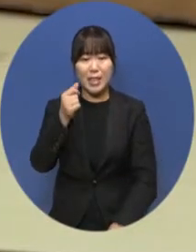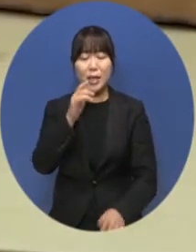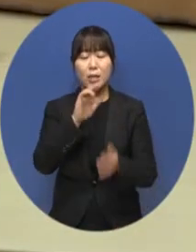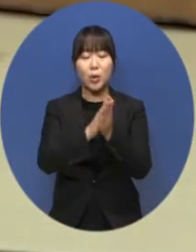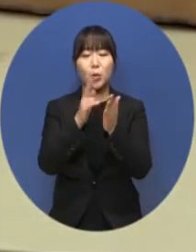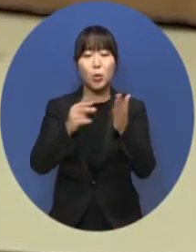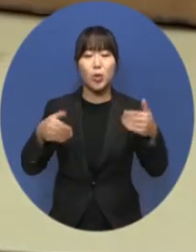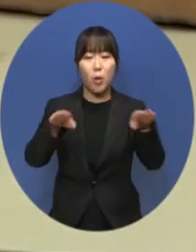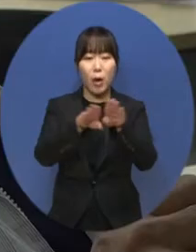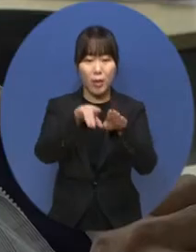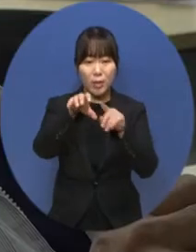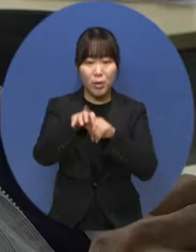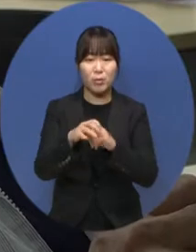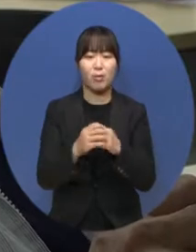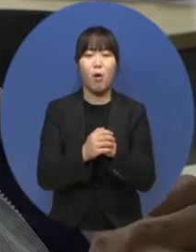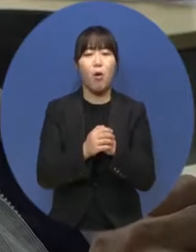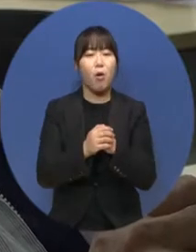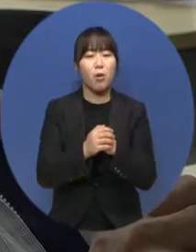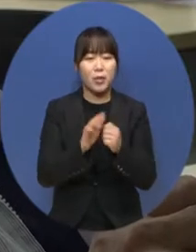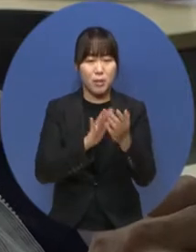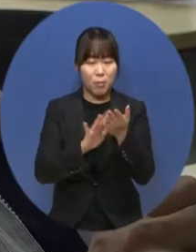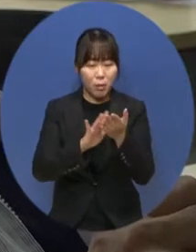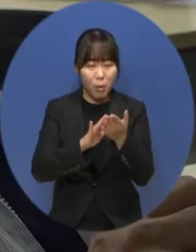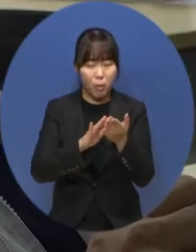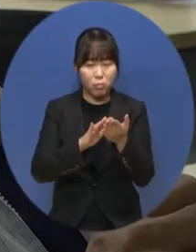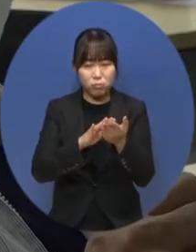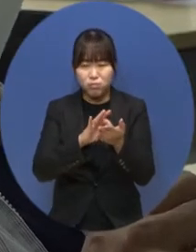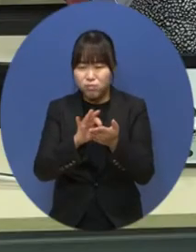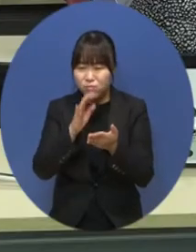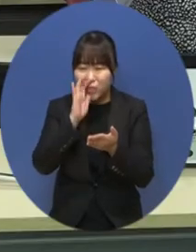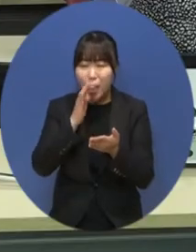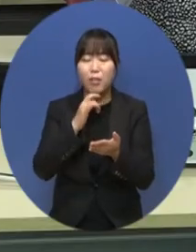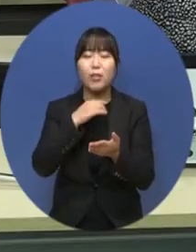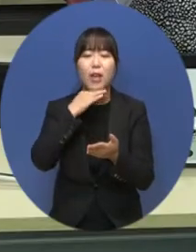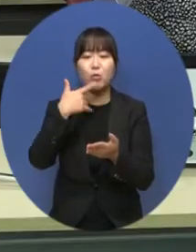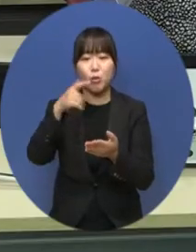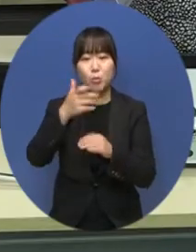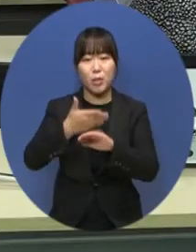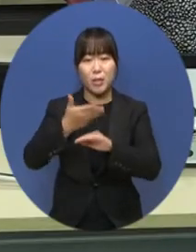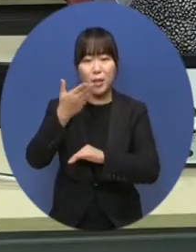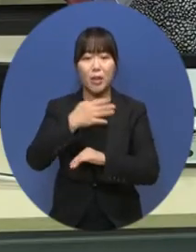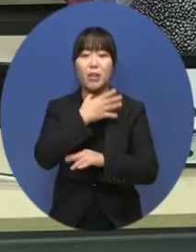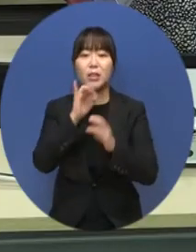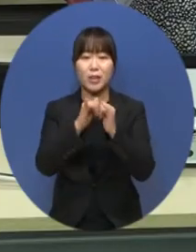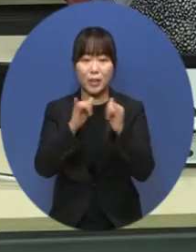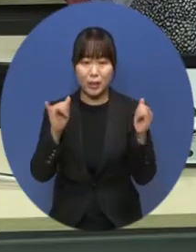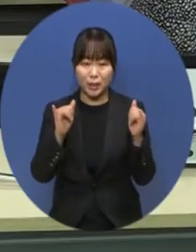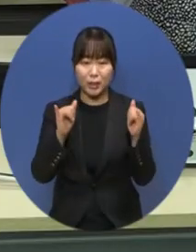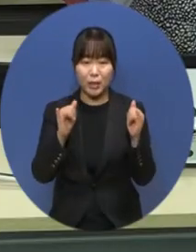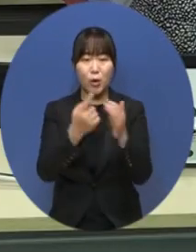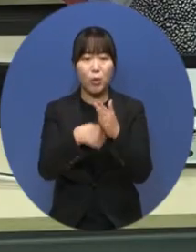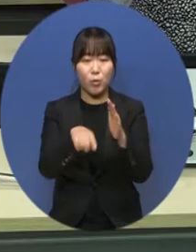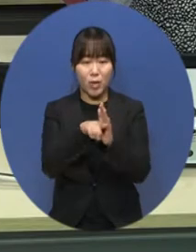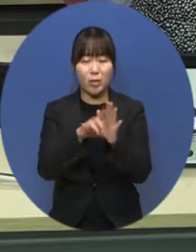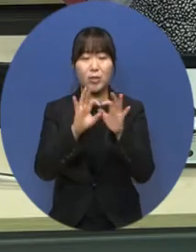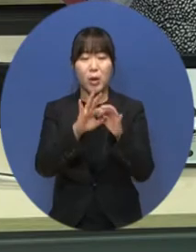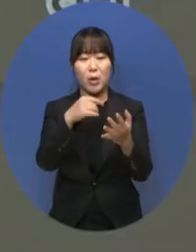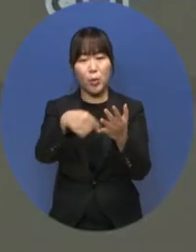이용에 어려움을 겪고 있는 65세 이상 어르신들을 위해 생활 속 스마트폰 활용 교육 강좌가